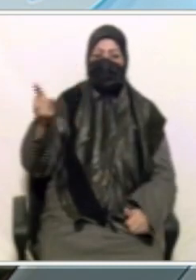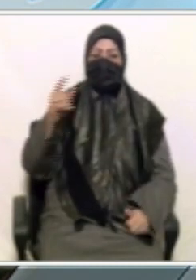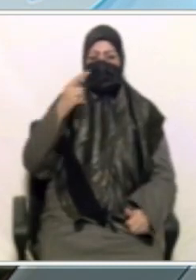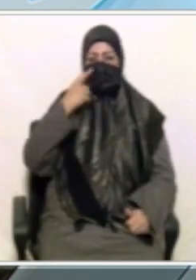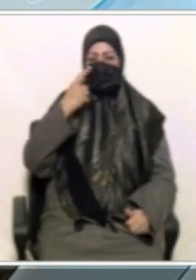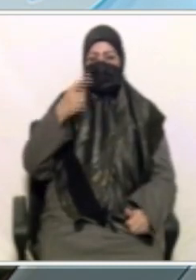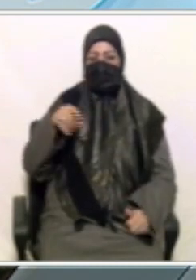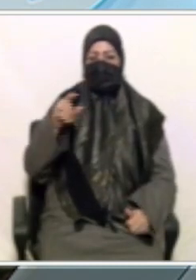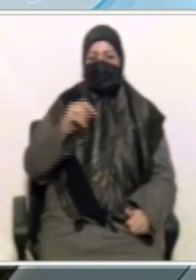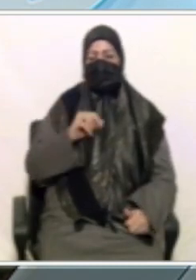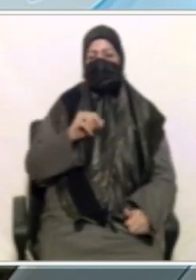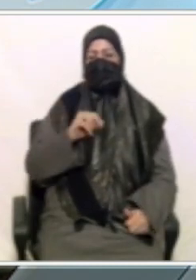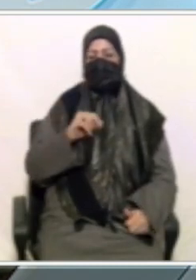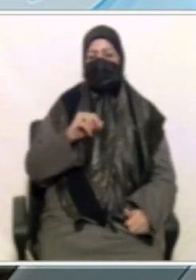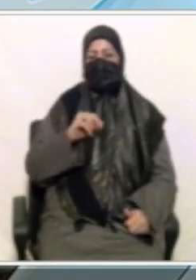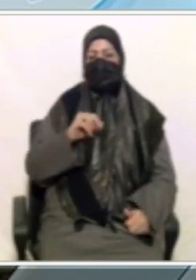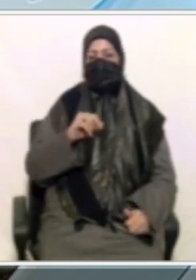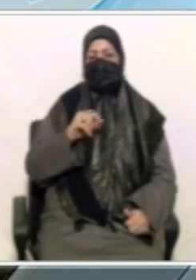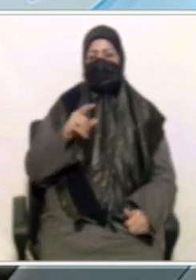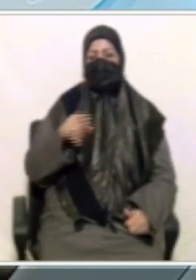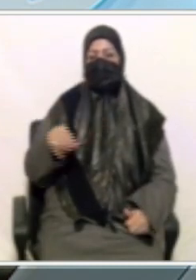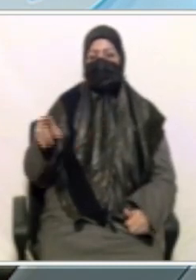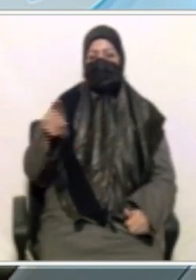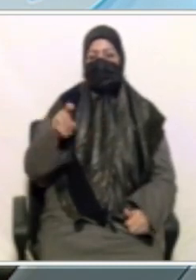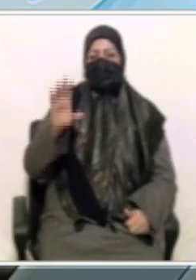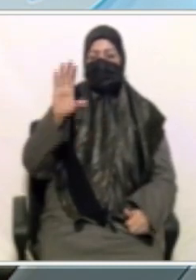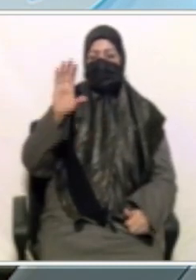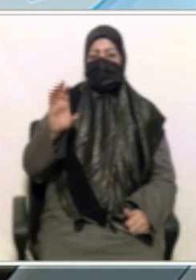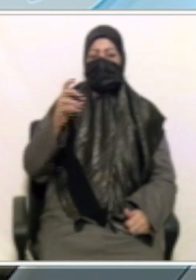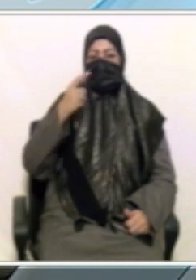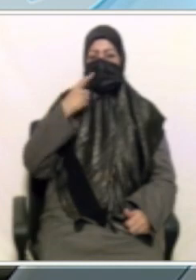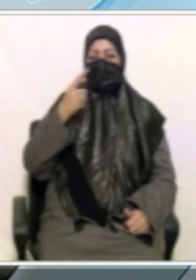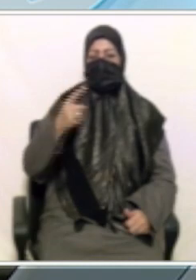أبلغته اللجنة بأن عليه عجز وعليه أن يسدد.